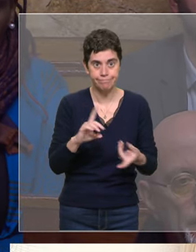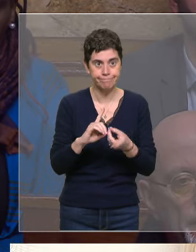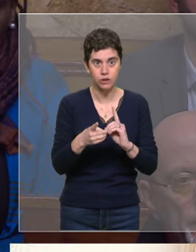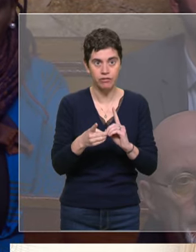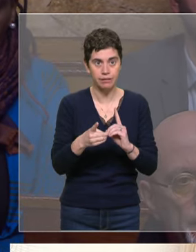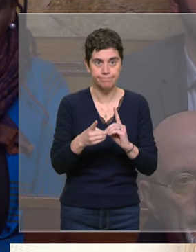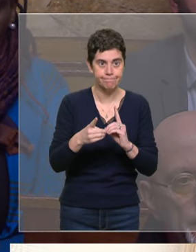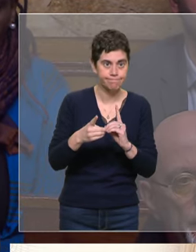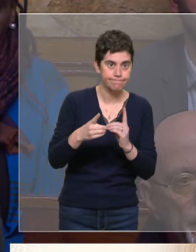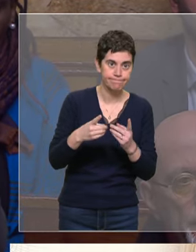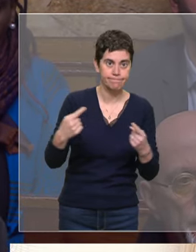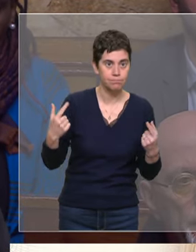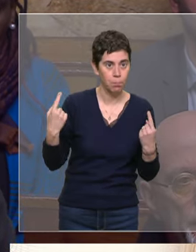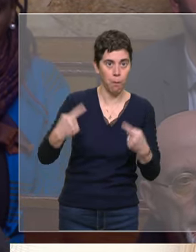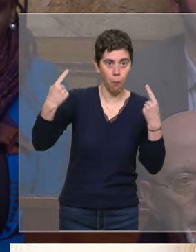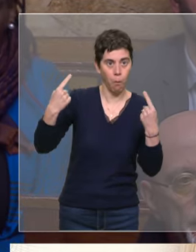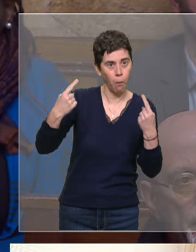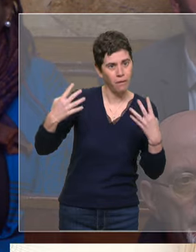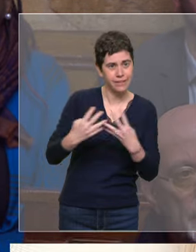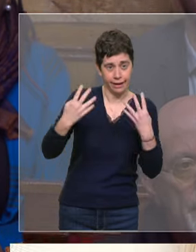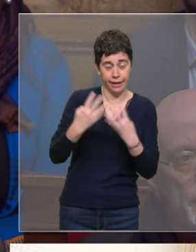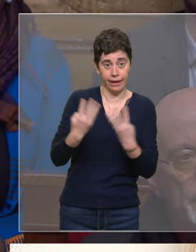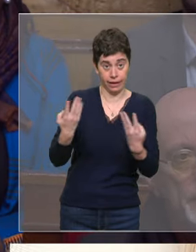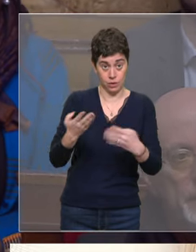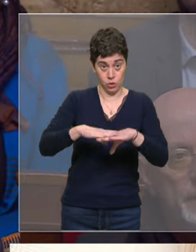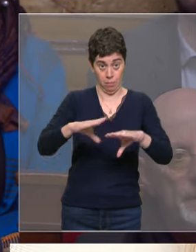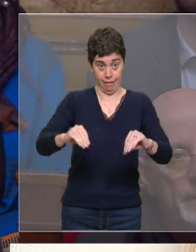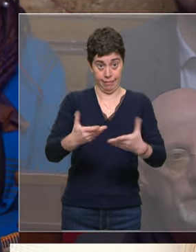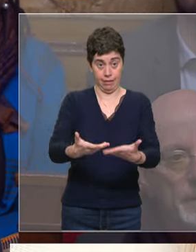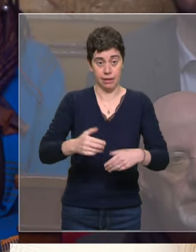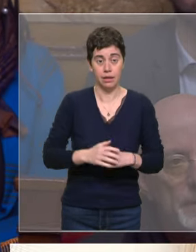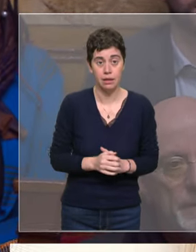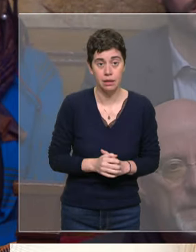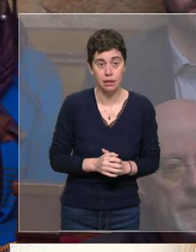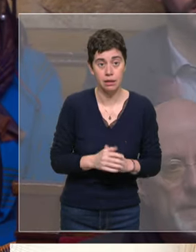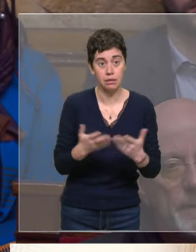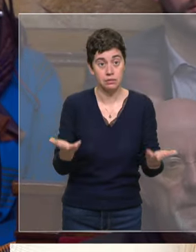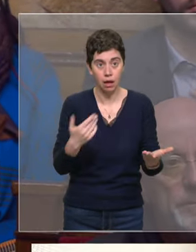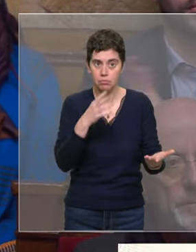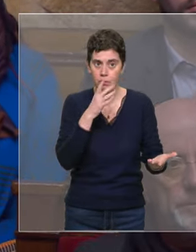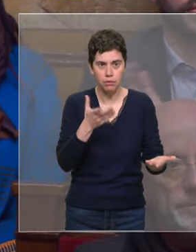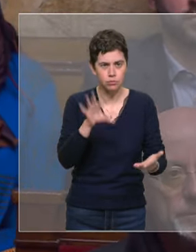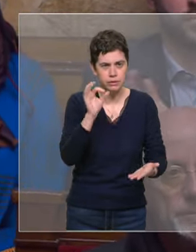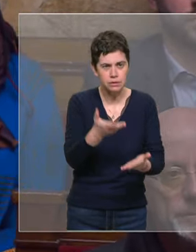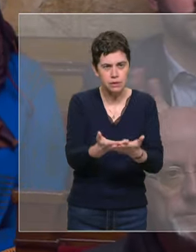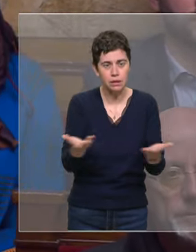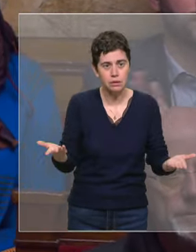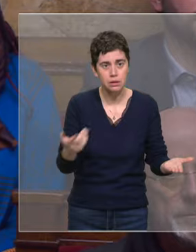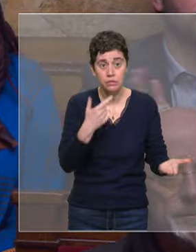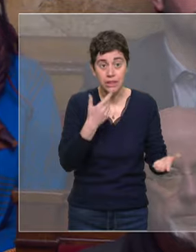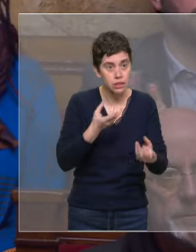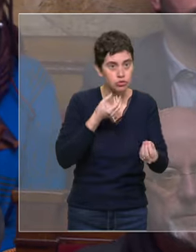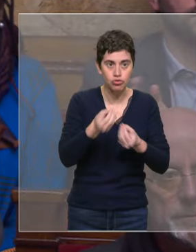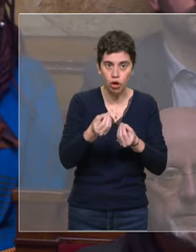la Russie. Deux puissances nucléaires qui s'affrontent sur le territoire d'un tiers, ce n'est pas une option. C'est une